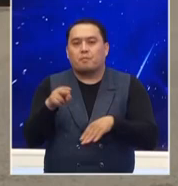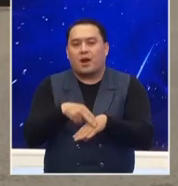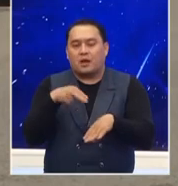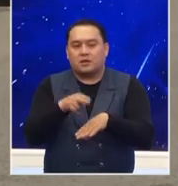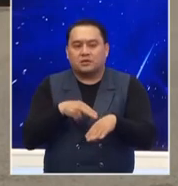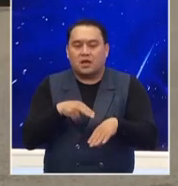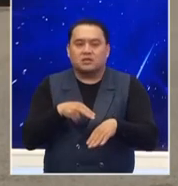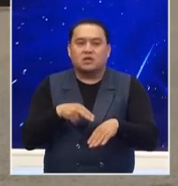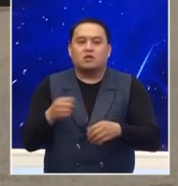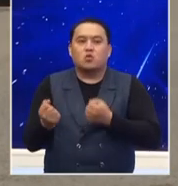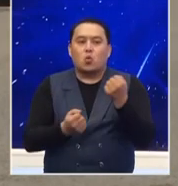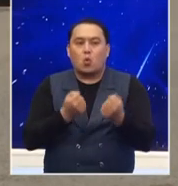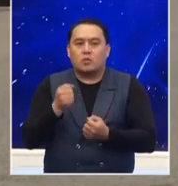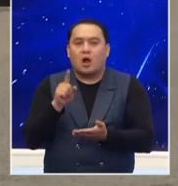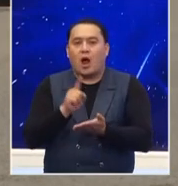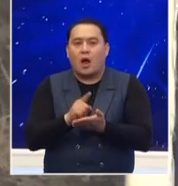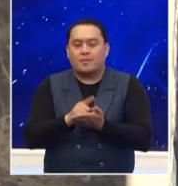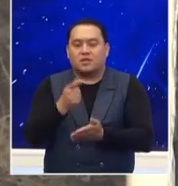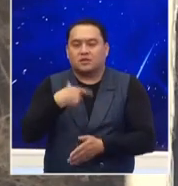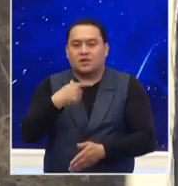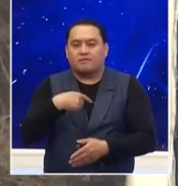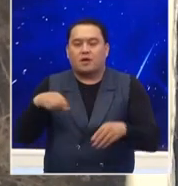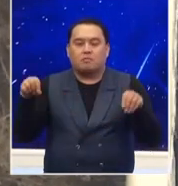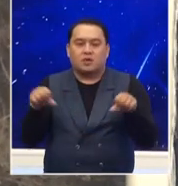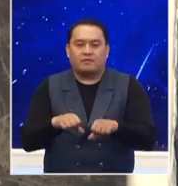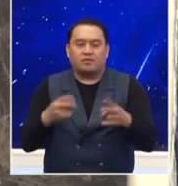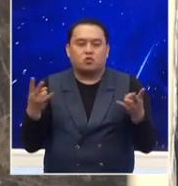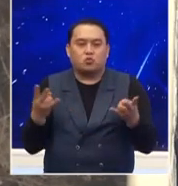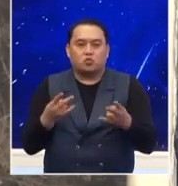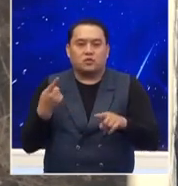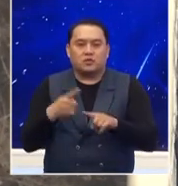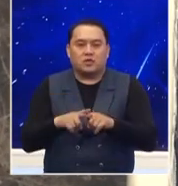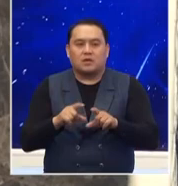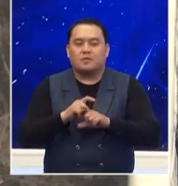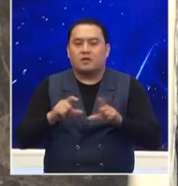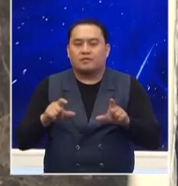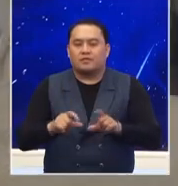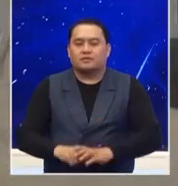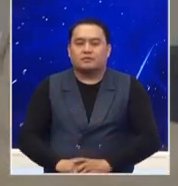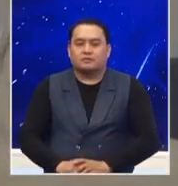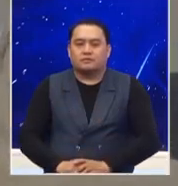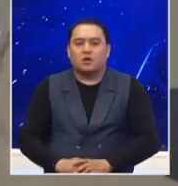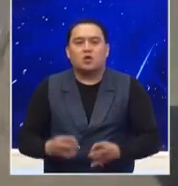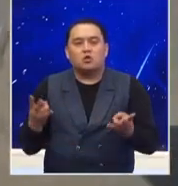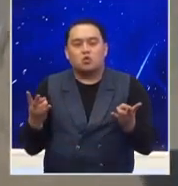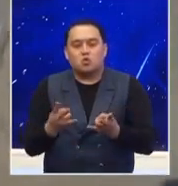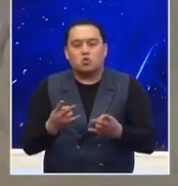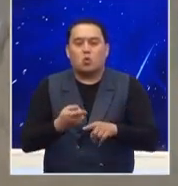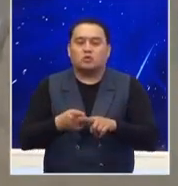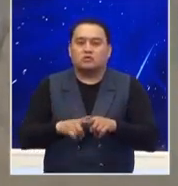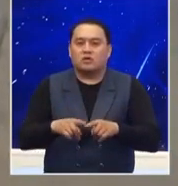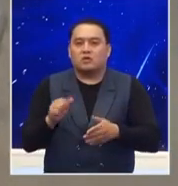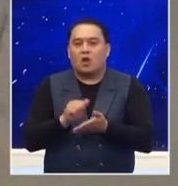Пока же казахстанские автолюбители обязаны иметь при себе водительское удостоверение и техпаспорт на транспортное средство. Норма освобождения от